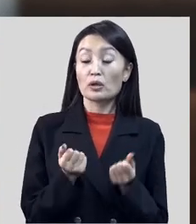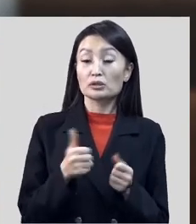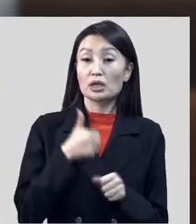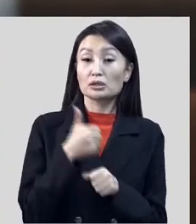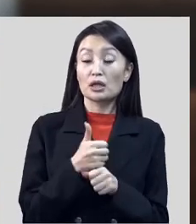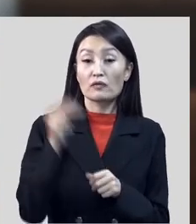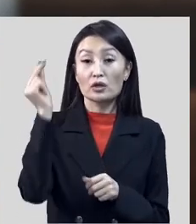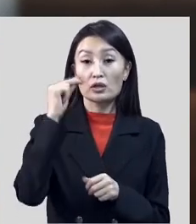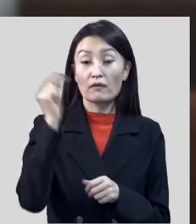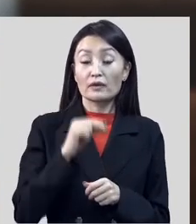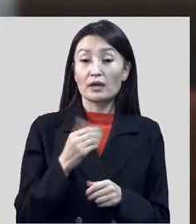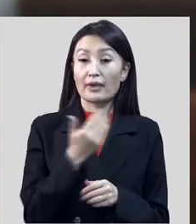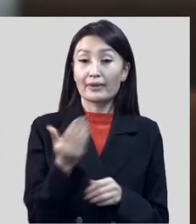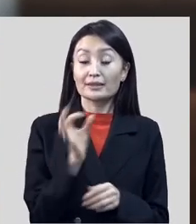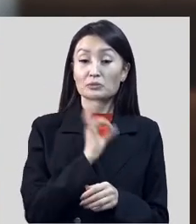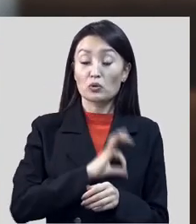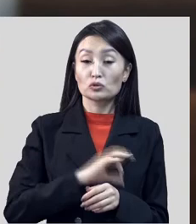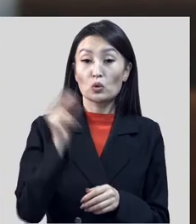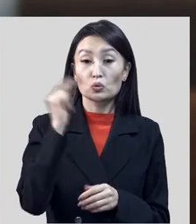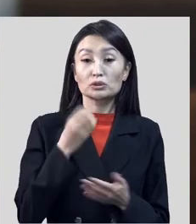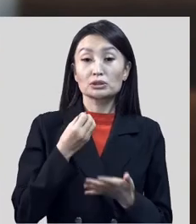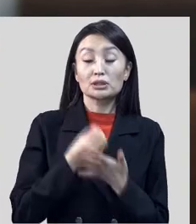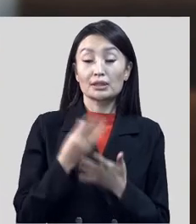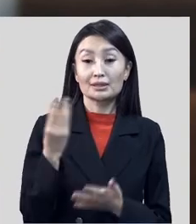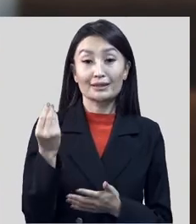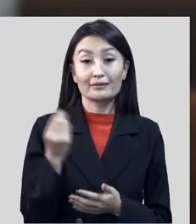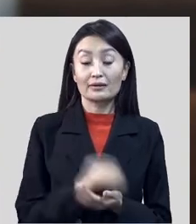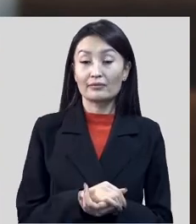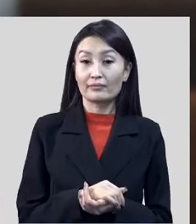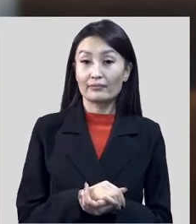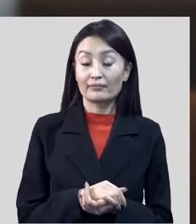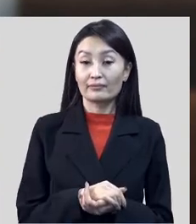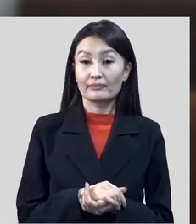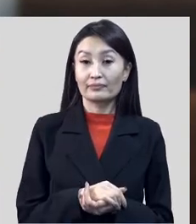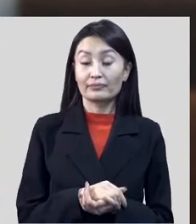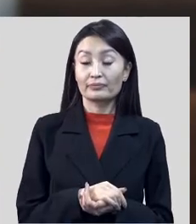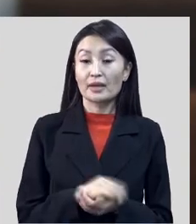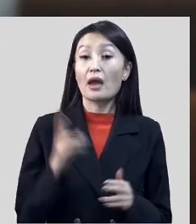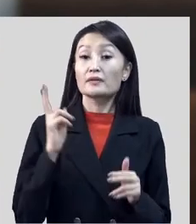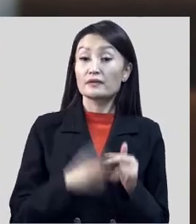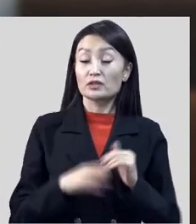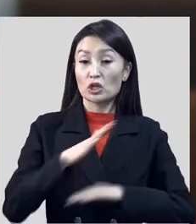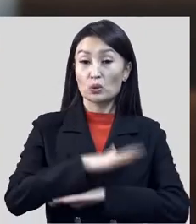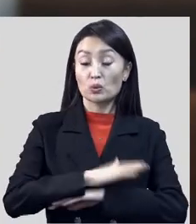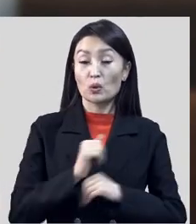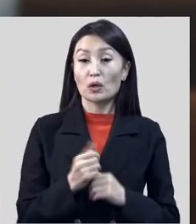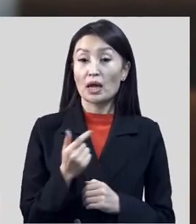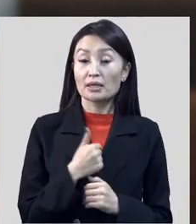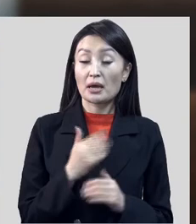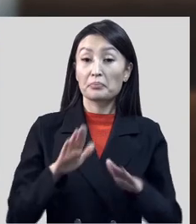навыки их использования учится ценить деньги завершение урока я